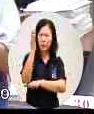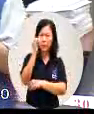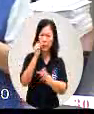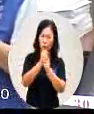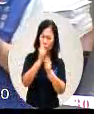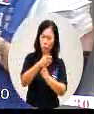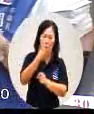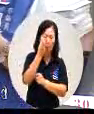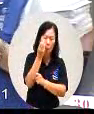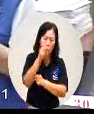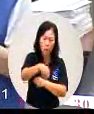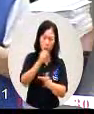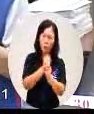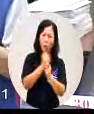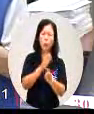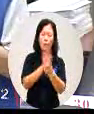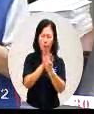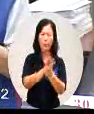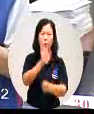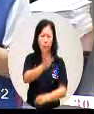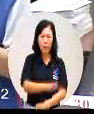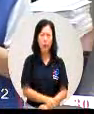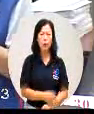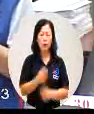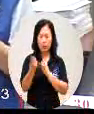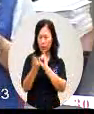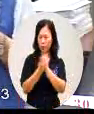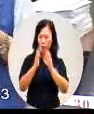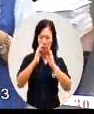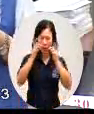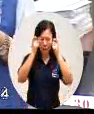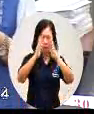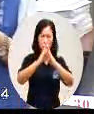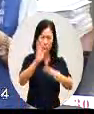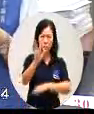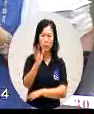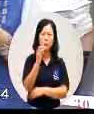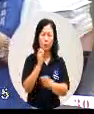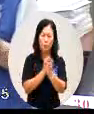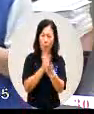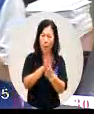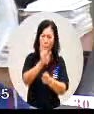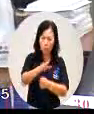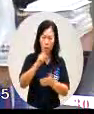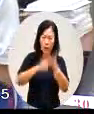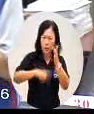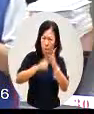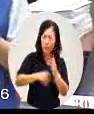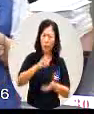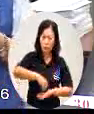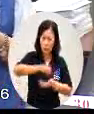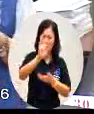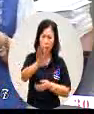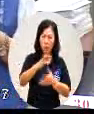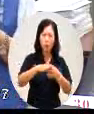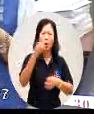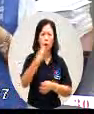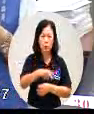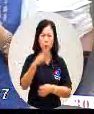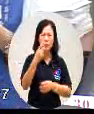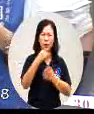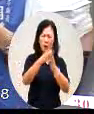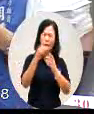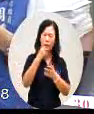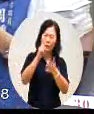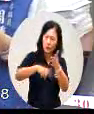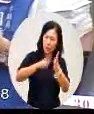观光，我想这真帮忙，真有帮助。我想我是简单提出来的，也可以用促餐的，或是讲餐的，请那